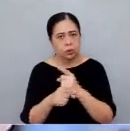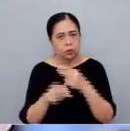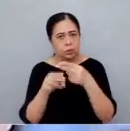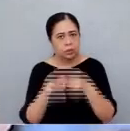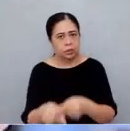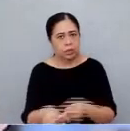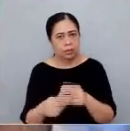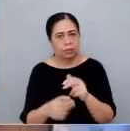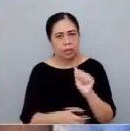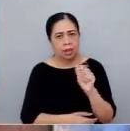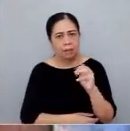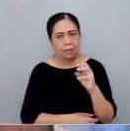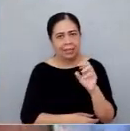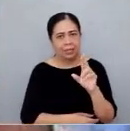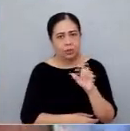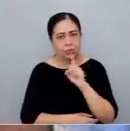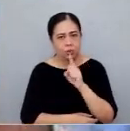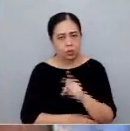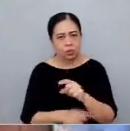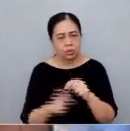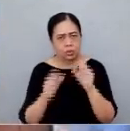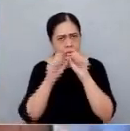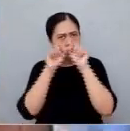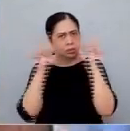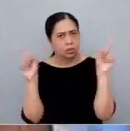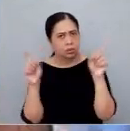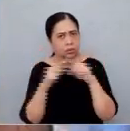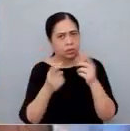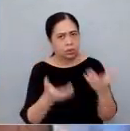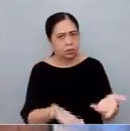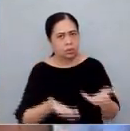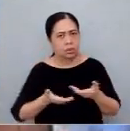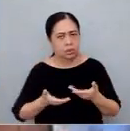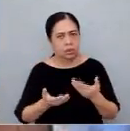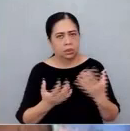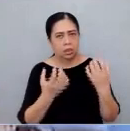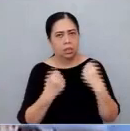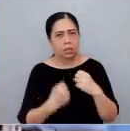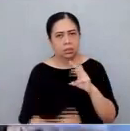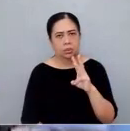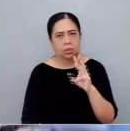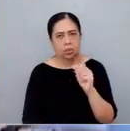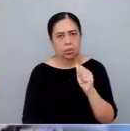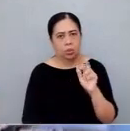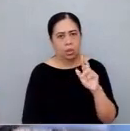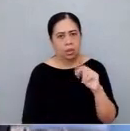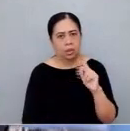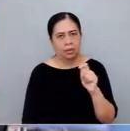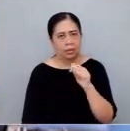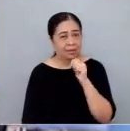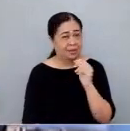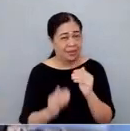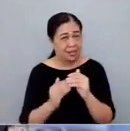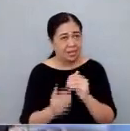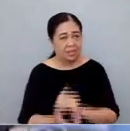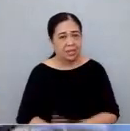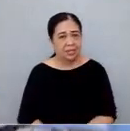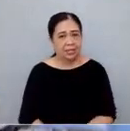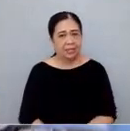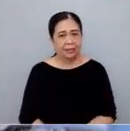Amadeus Fernando Pagente. Nagulat siya sa paghahain ng arrest warrant sa kanya. It's unfair.